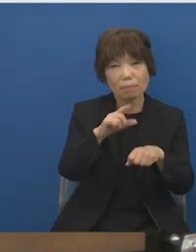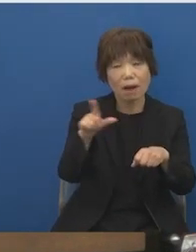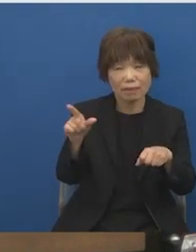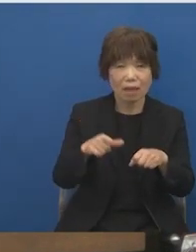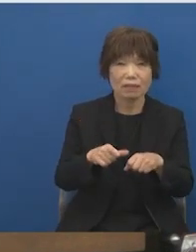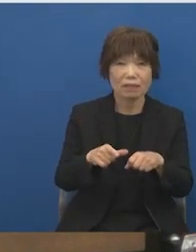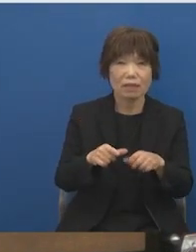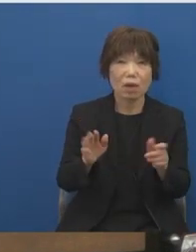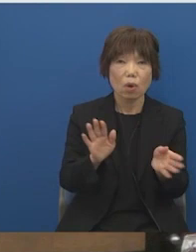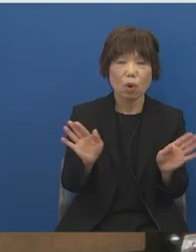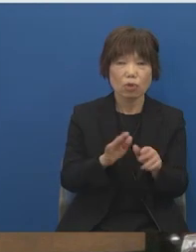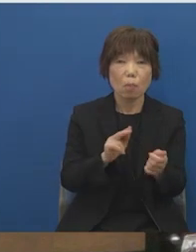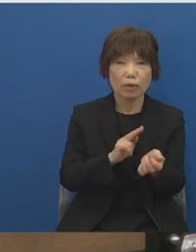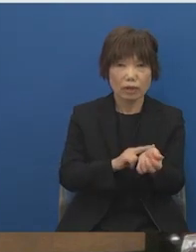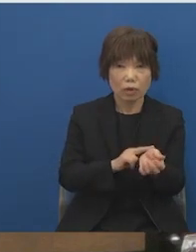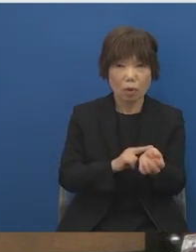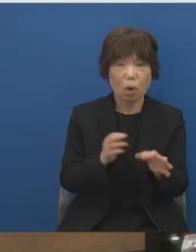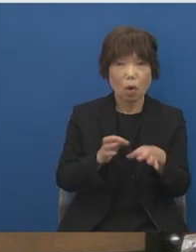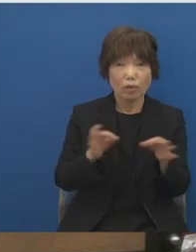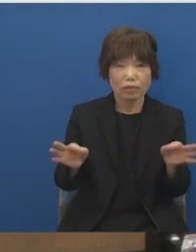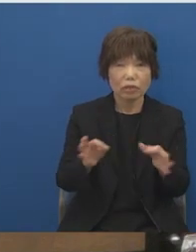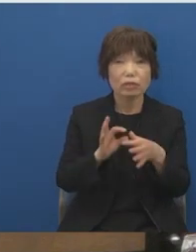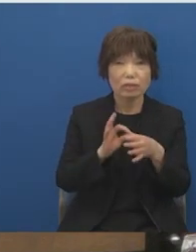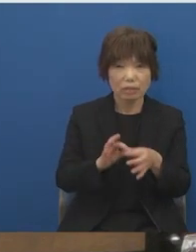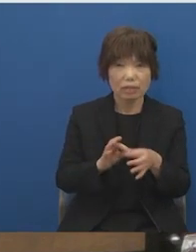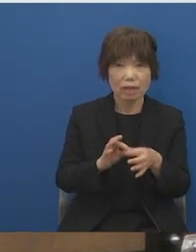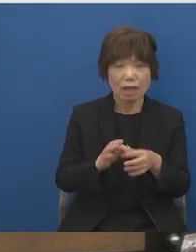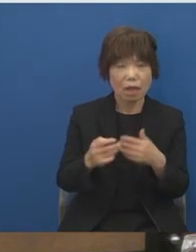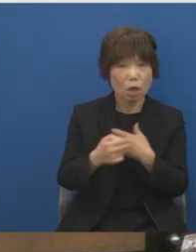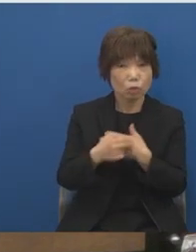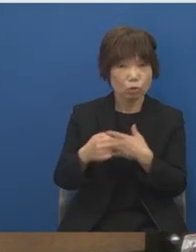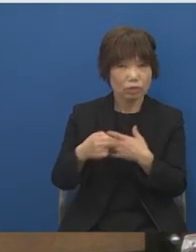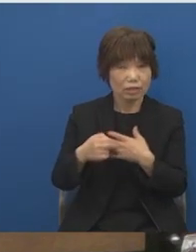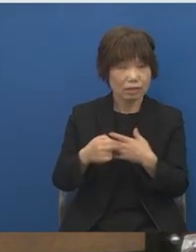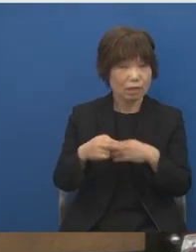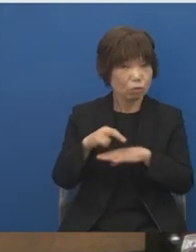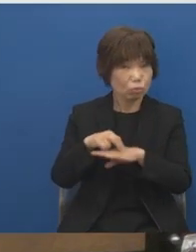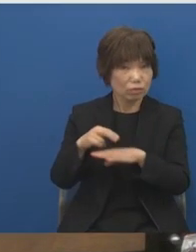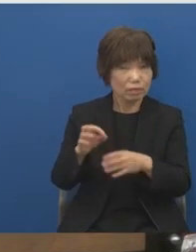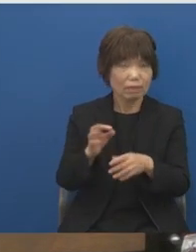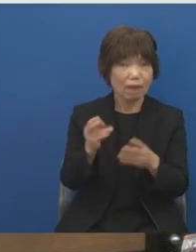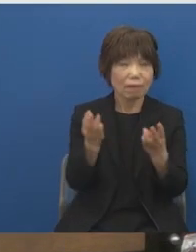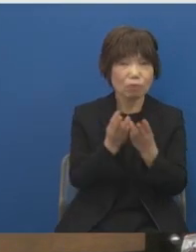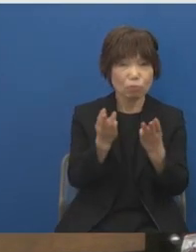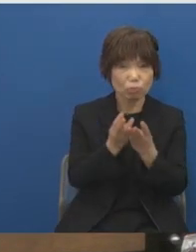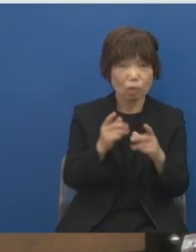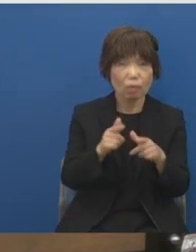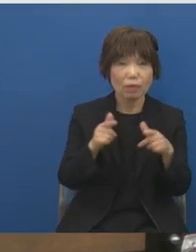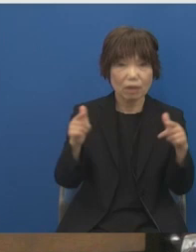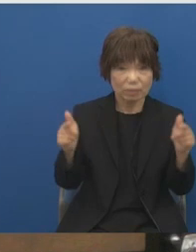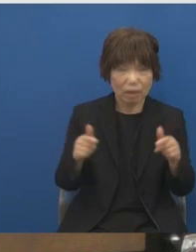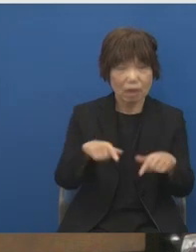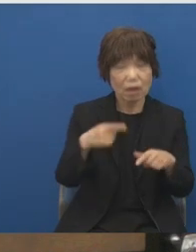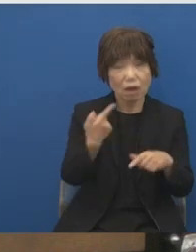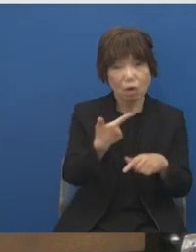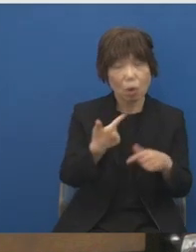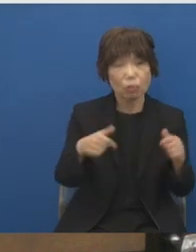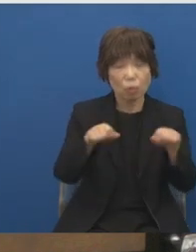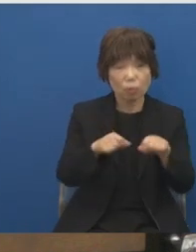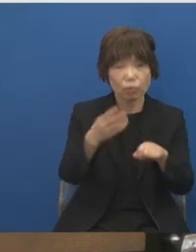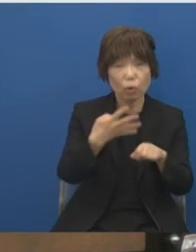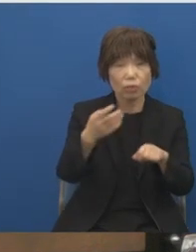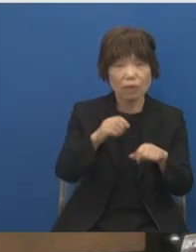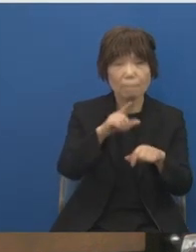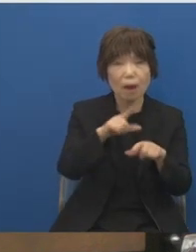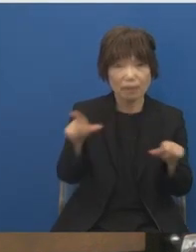給事業について、受診件数の増加等により、不足分を補填する6億4000万円、また、国